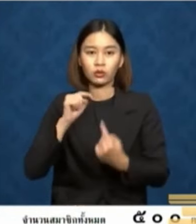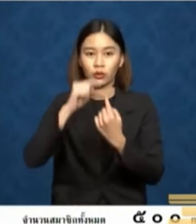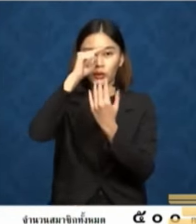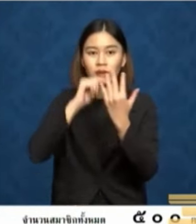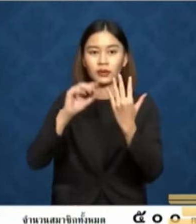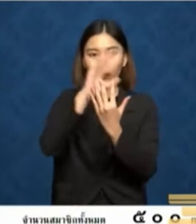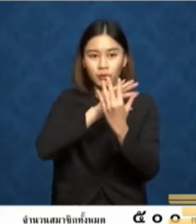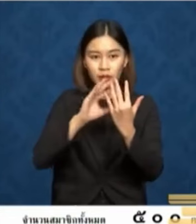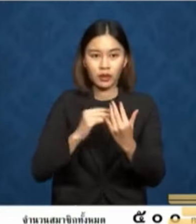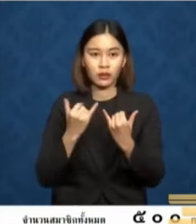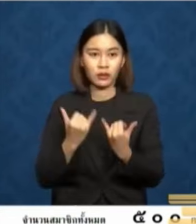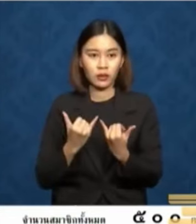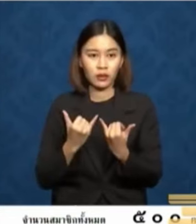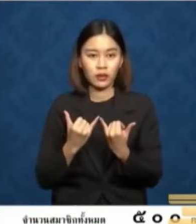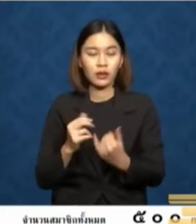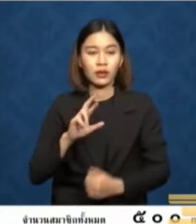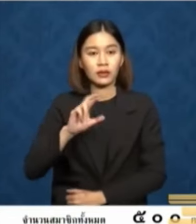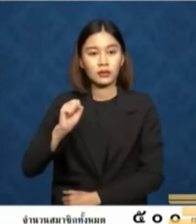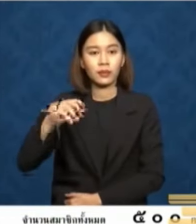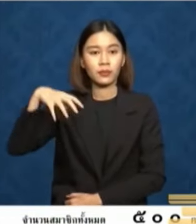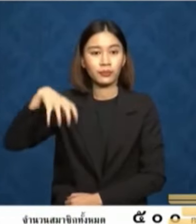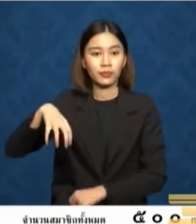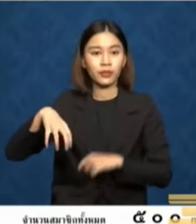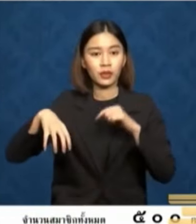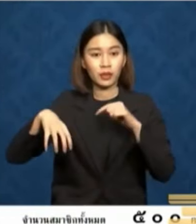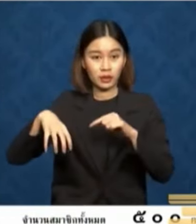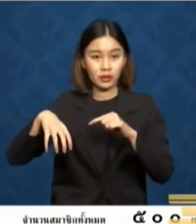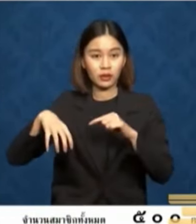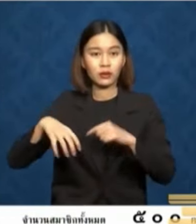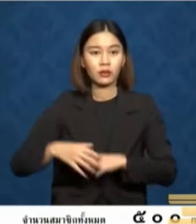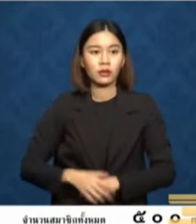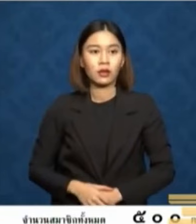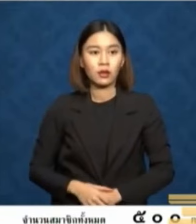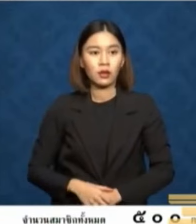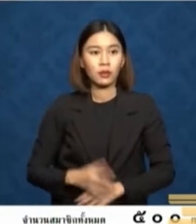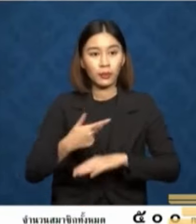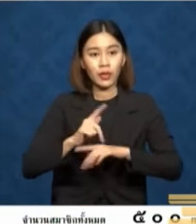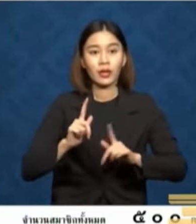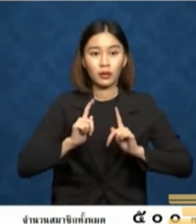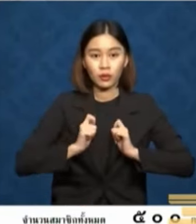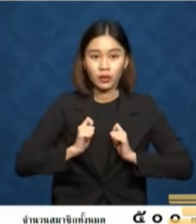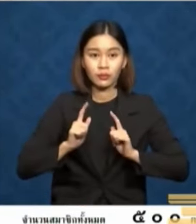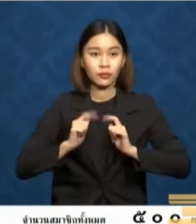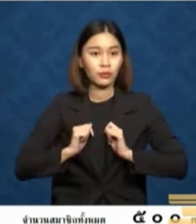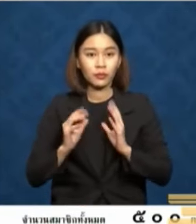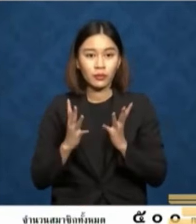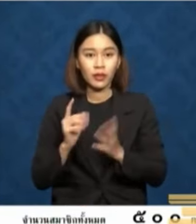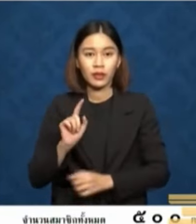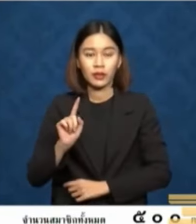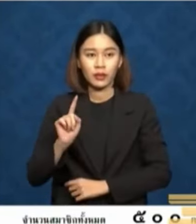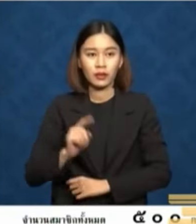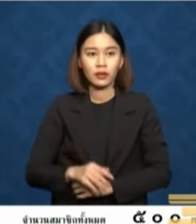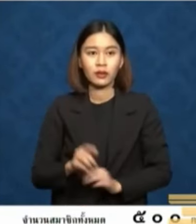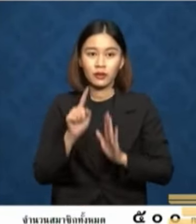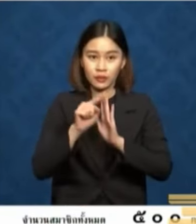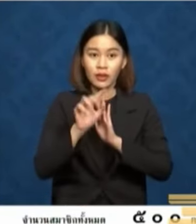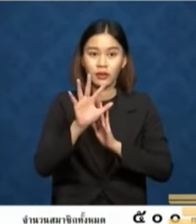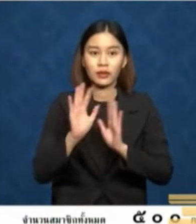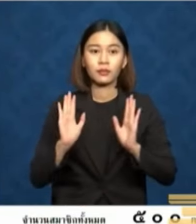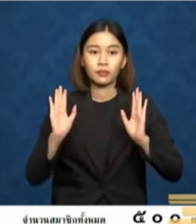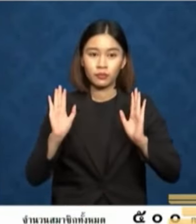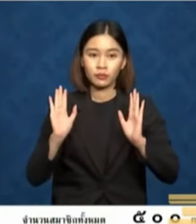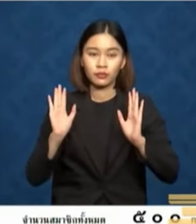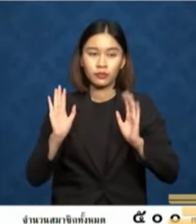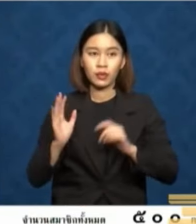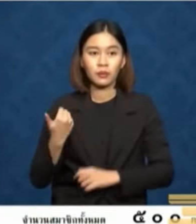เราคือสภาแห่งนี้ท่านประธานจะอนุญาตหรือไม่สัก 5นาทีนะ